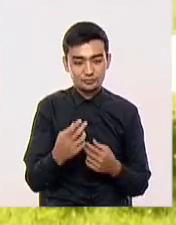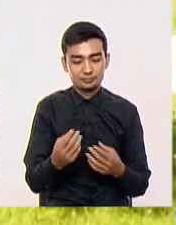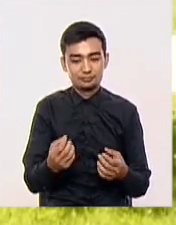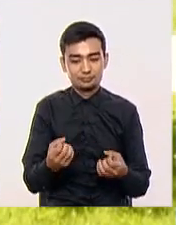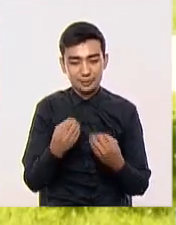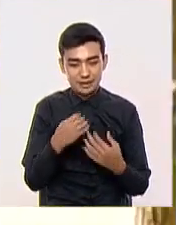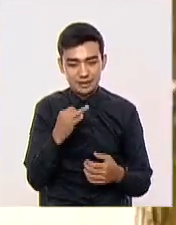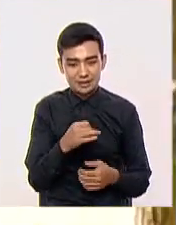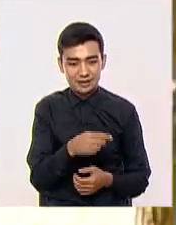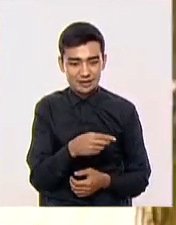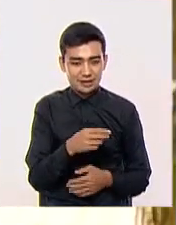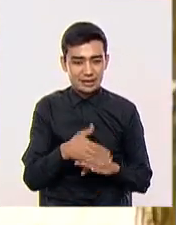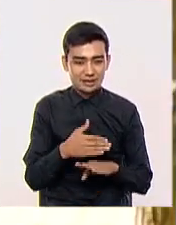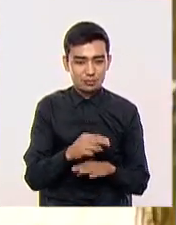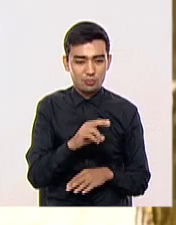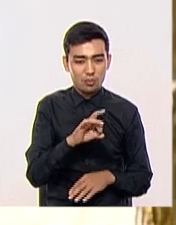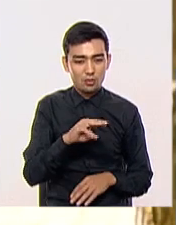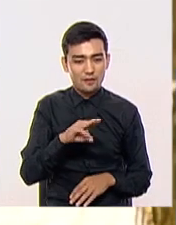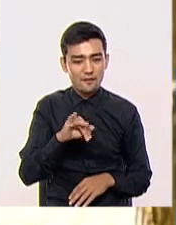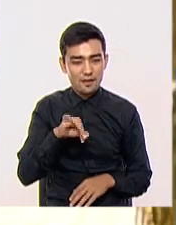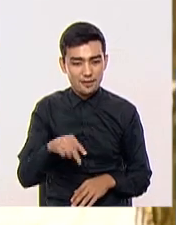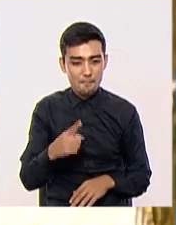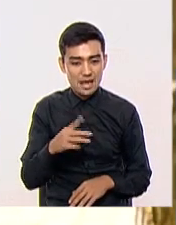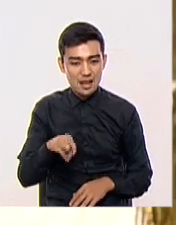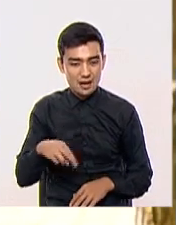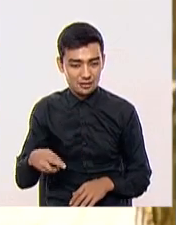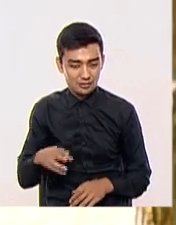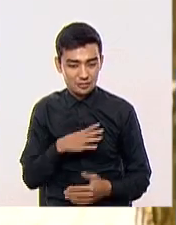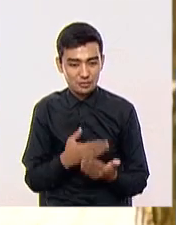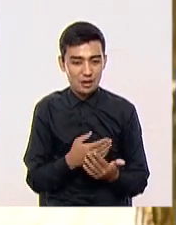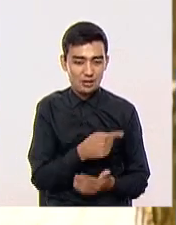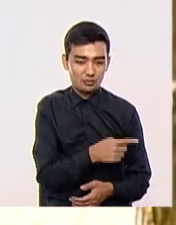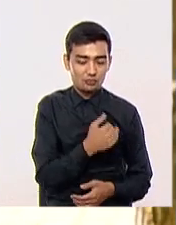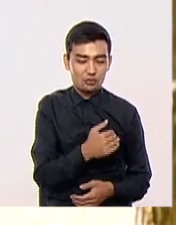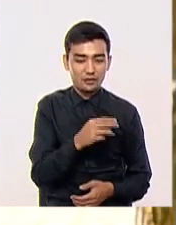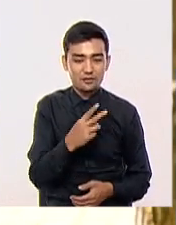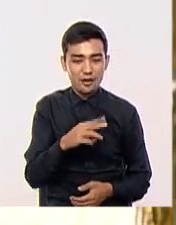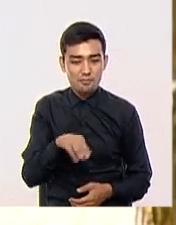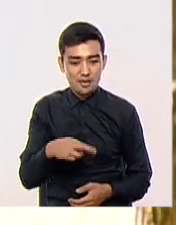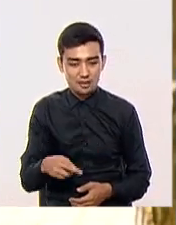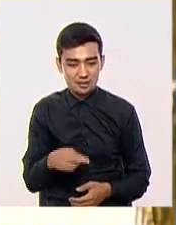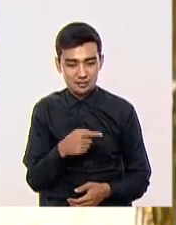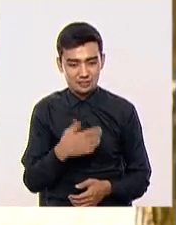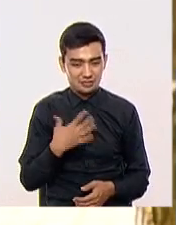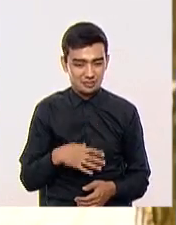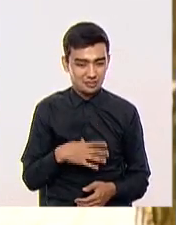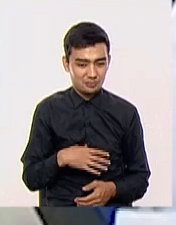кредитный портфель деп айтады ғой. Мысалы бізде миллиард болса кредитный портфеліміз. Олар жаңағы 2 миллиард деген сияқты. Оның керегіне